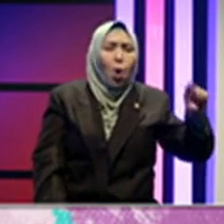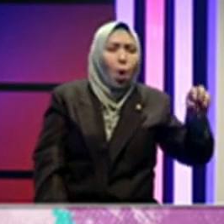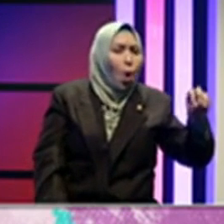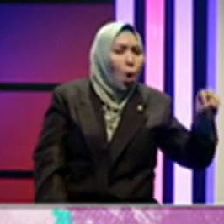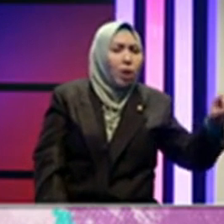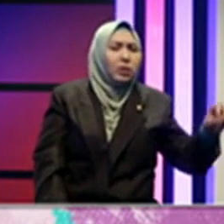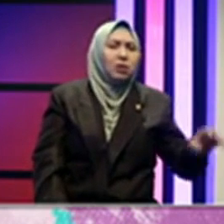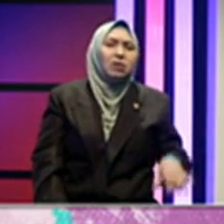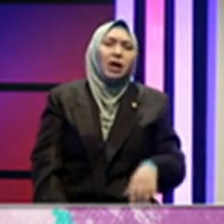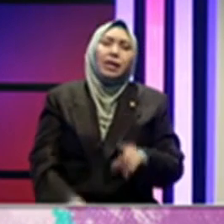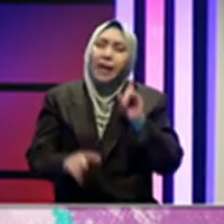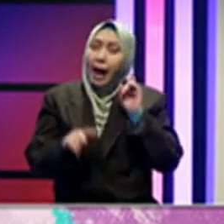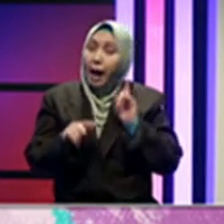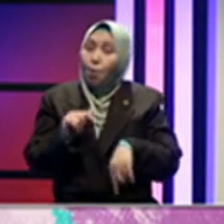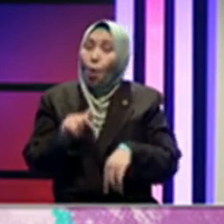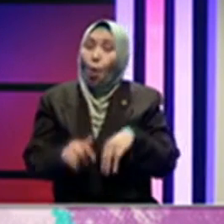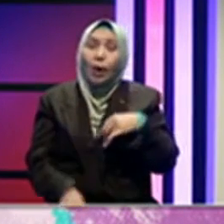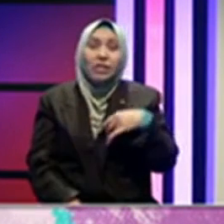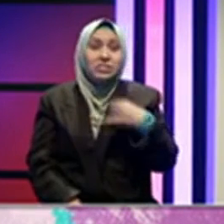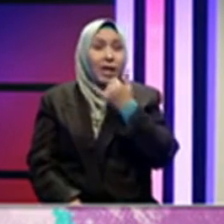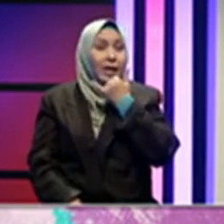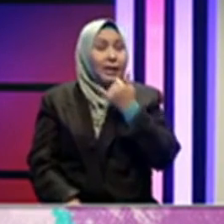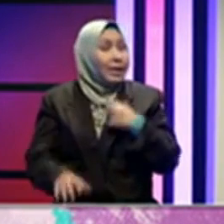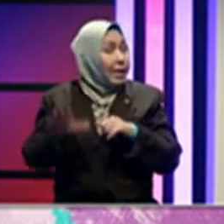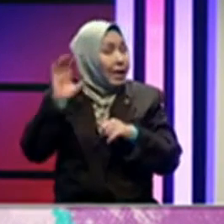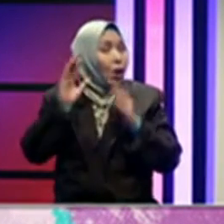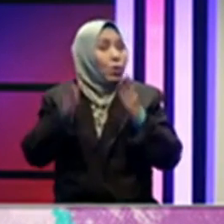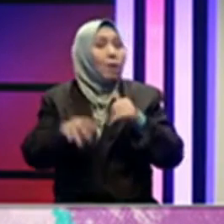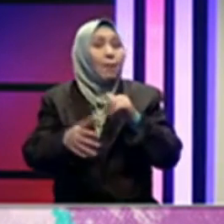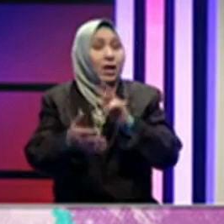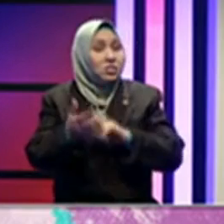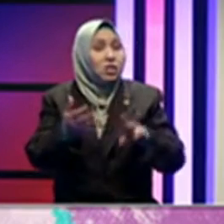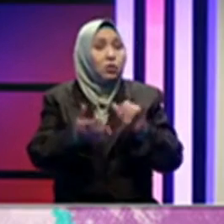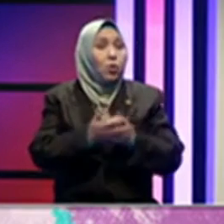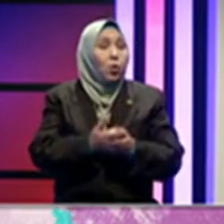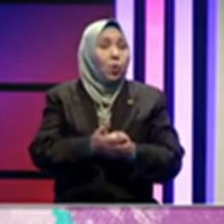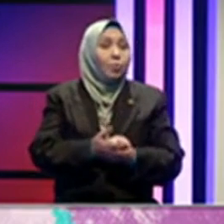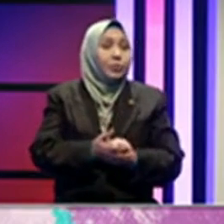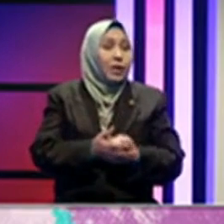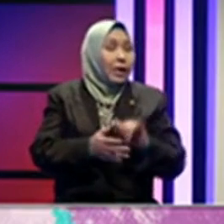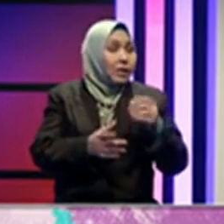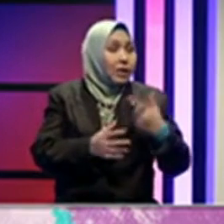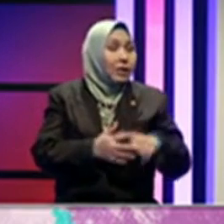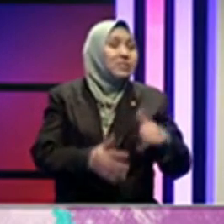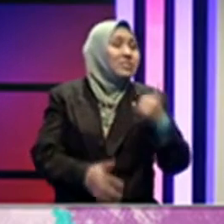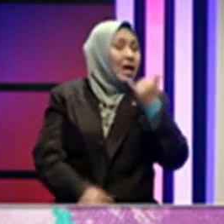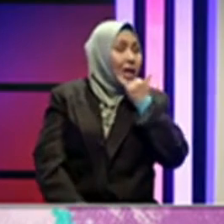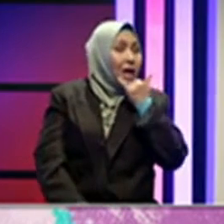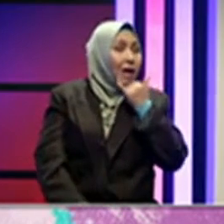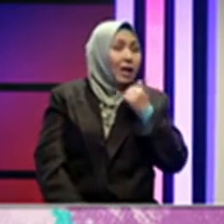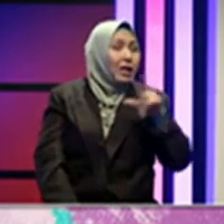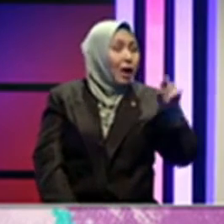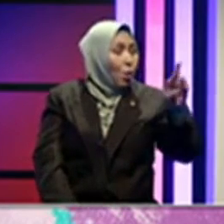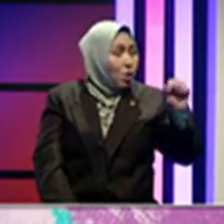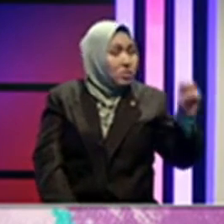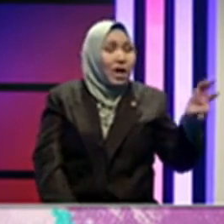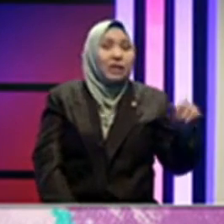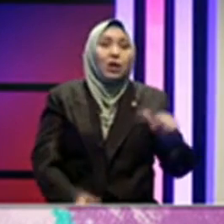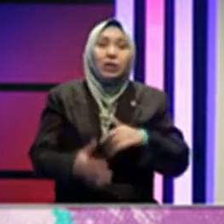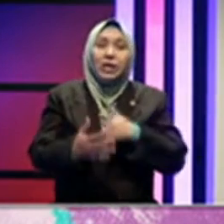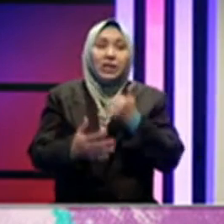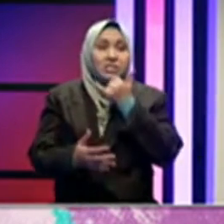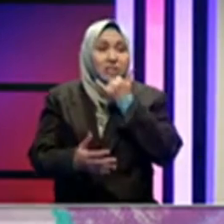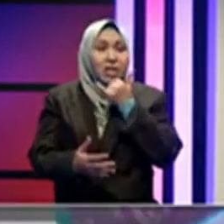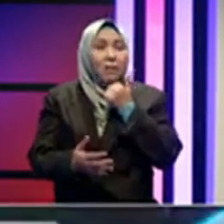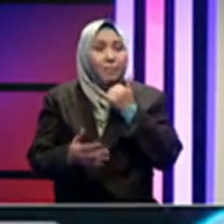Hakim tetap bolehlah featuring obat yaitu Hamzah madegira wash ataupun tetesan Oke